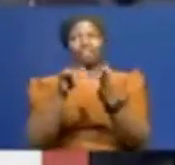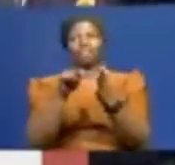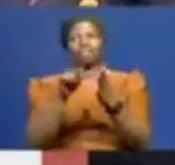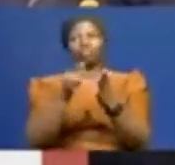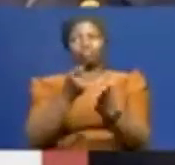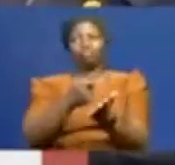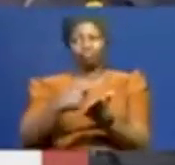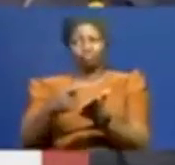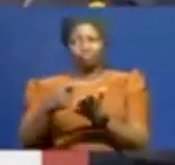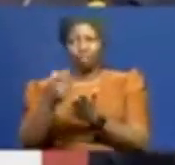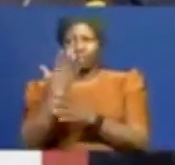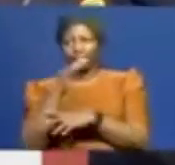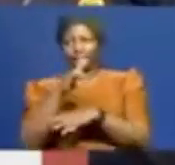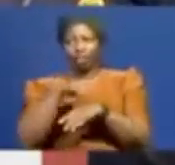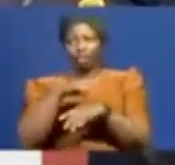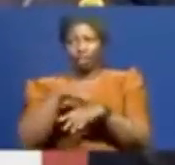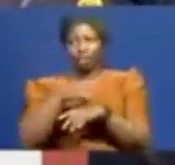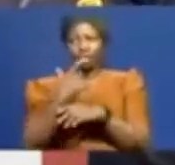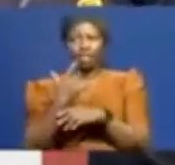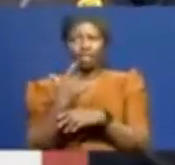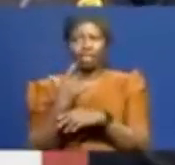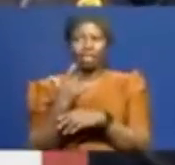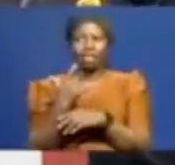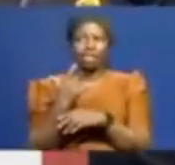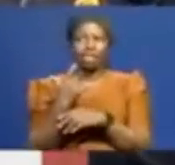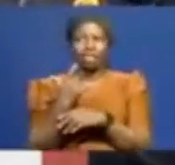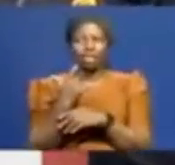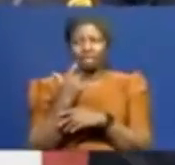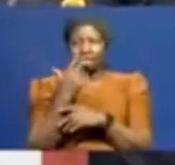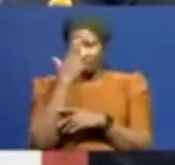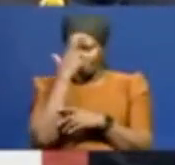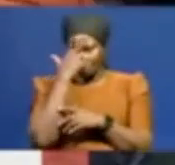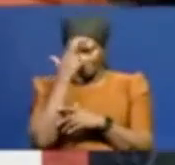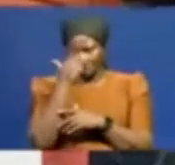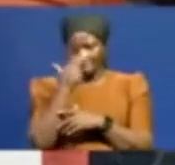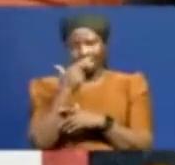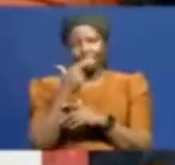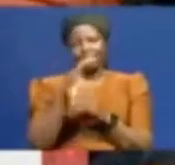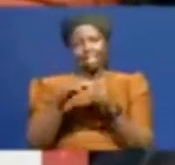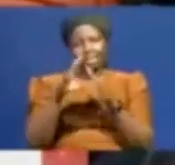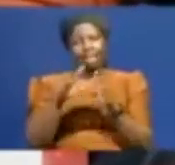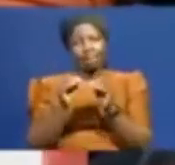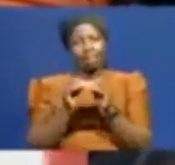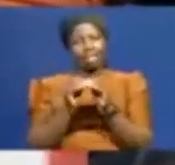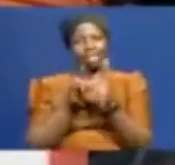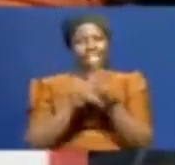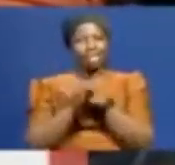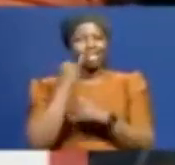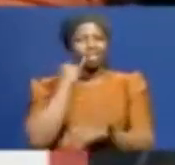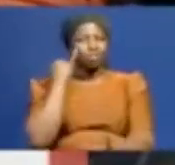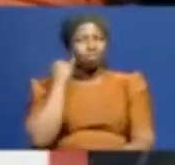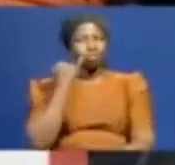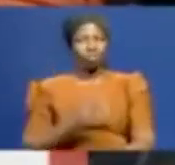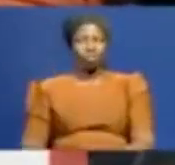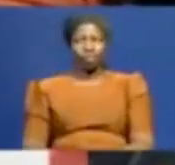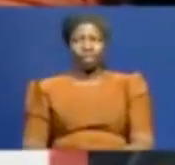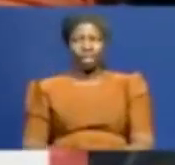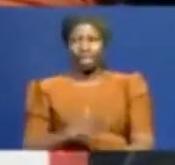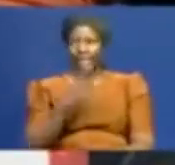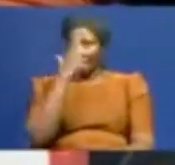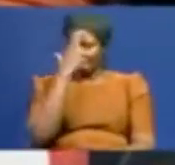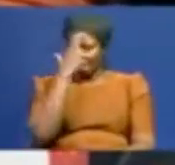kila robo wa mwaka wa viongozi wa jamii ya maa mjini Naivasha, kaunti ya Nakuru. The Narok-Kajiado economic block today